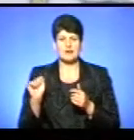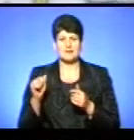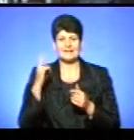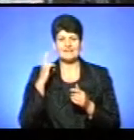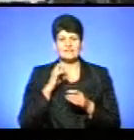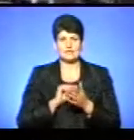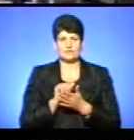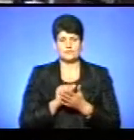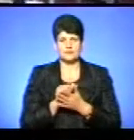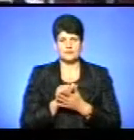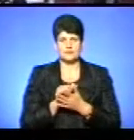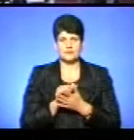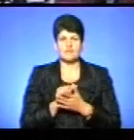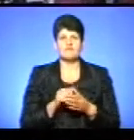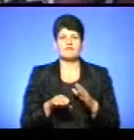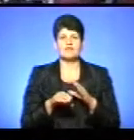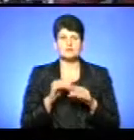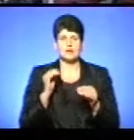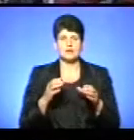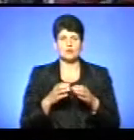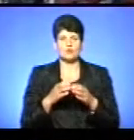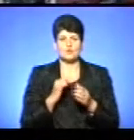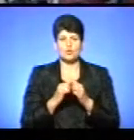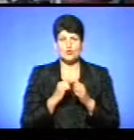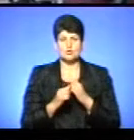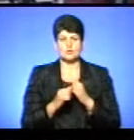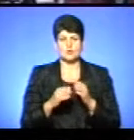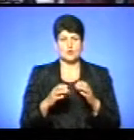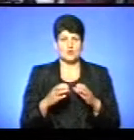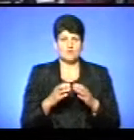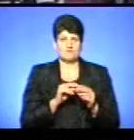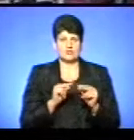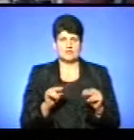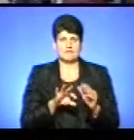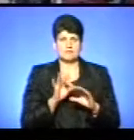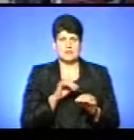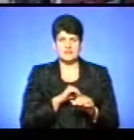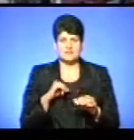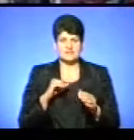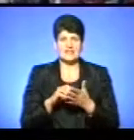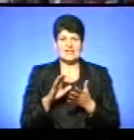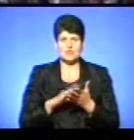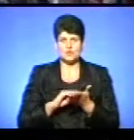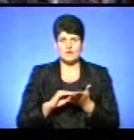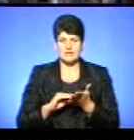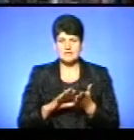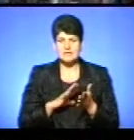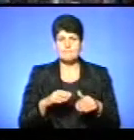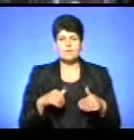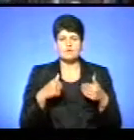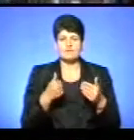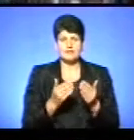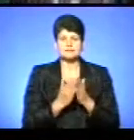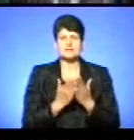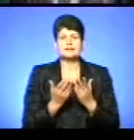видавництво. Авторів це обирала група, кожна кафедра вчителів самостійно. Це було в електронному варіанті, вони реєструвалися і подавали ті